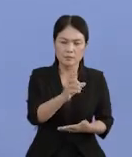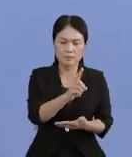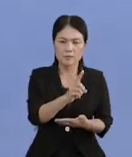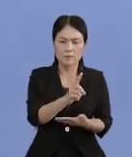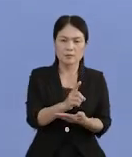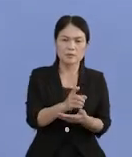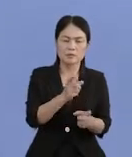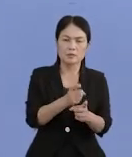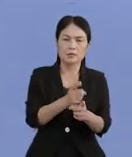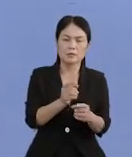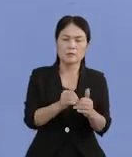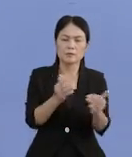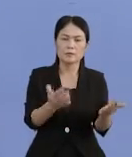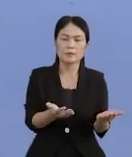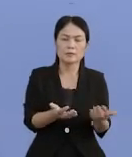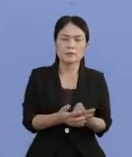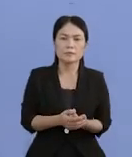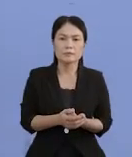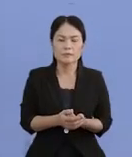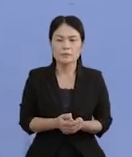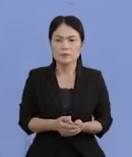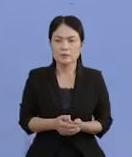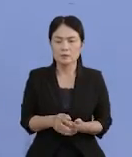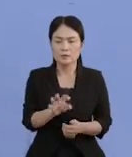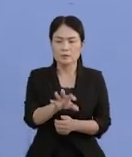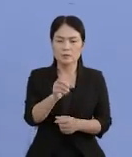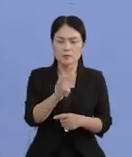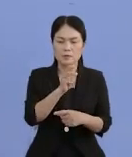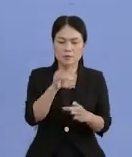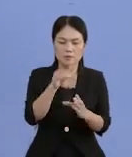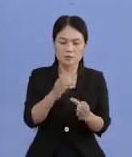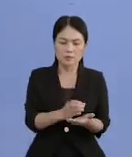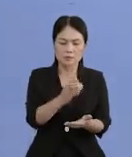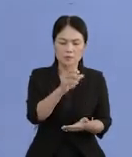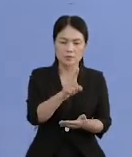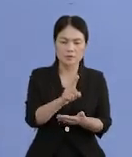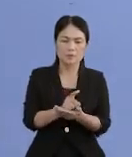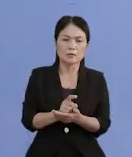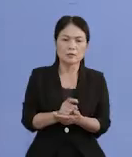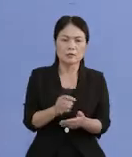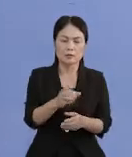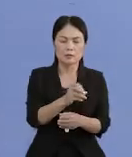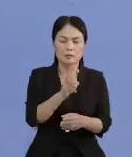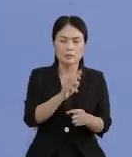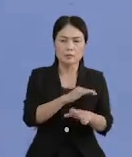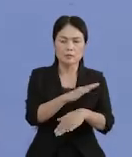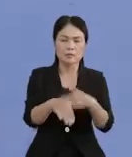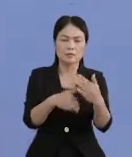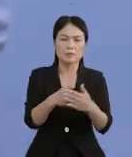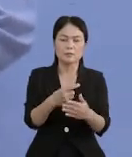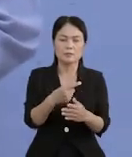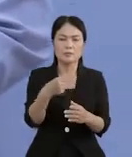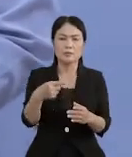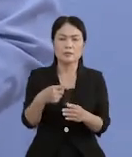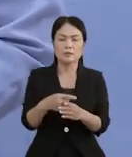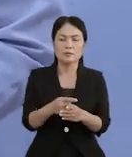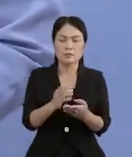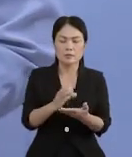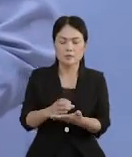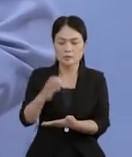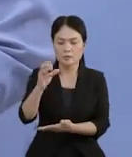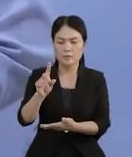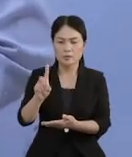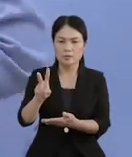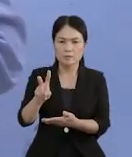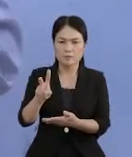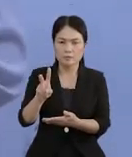tí mũi bên thờ thơ mạch. Chẳng đăng bây rộng tự nơi khu nông có bông tí mũi, dương dô tự tiền ớ, đọ tự nơi có bông tí pi cho